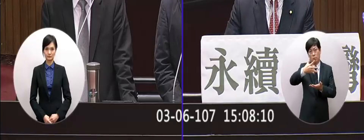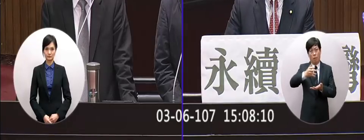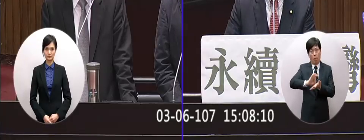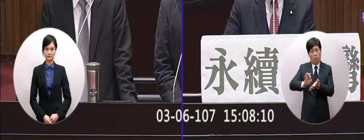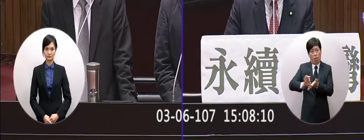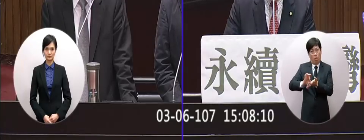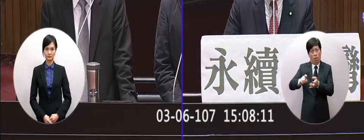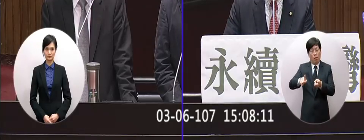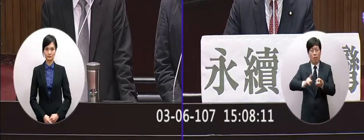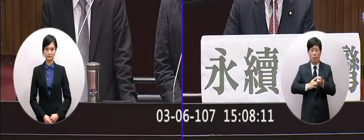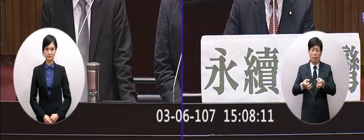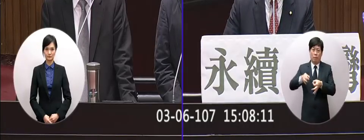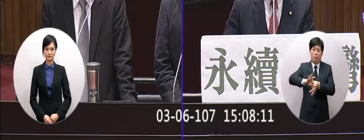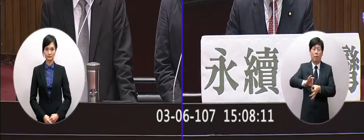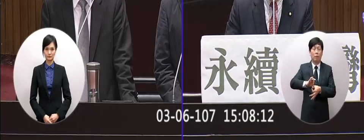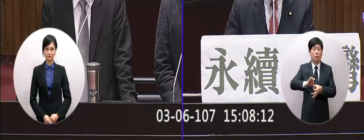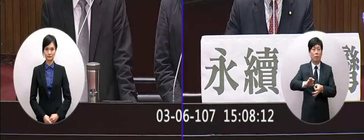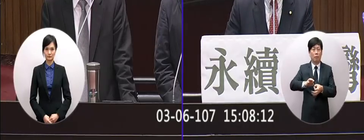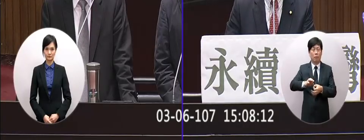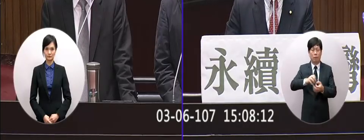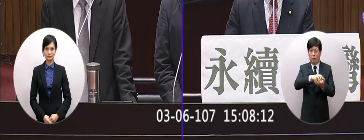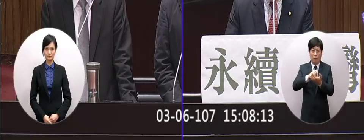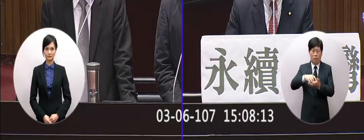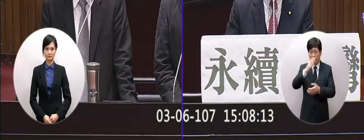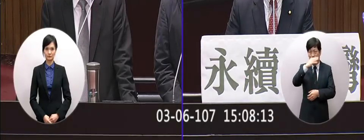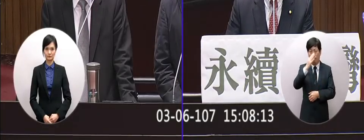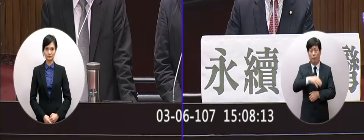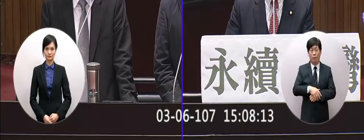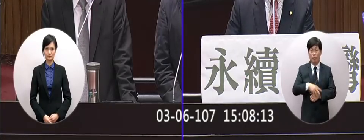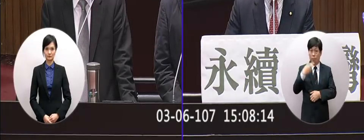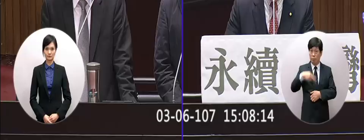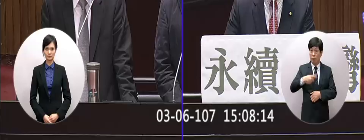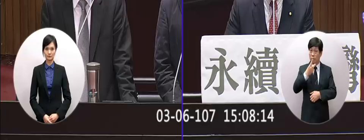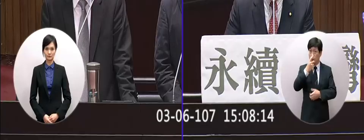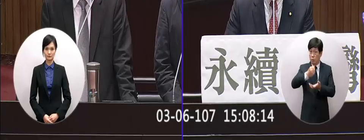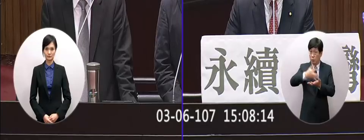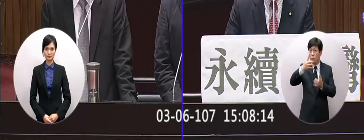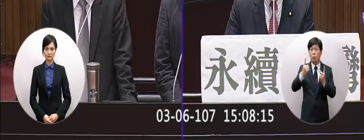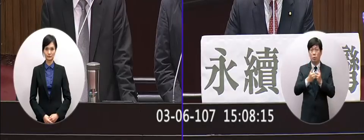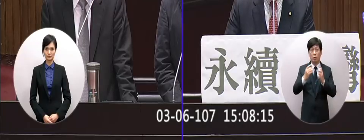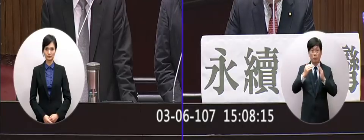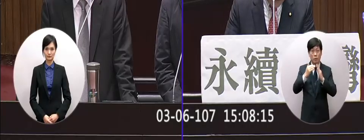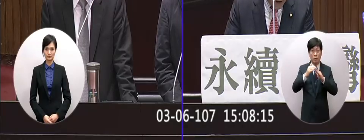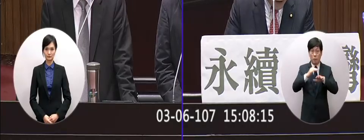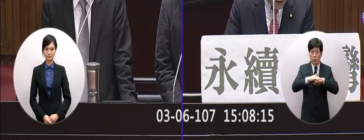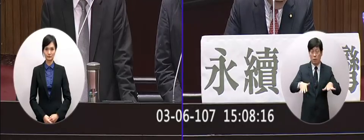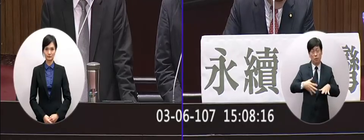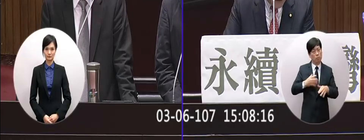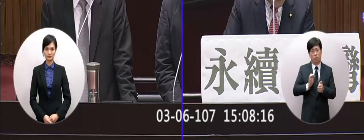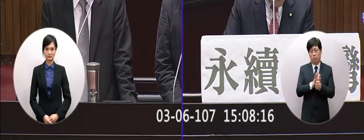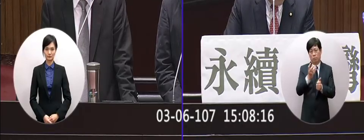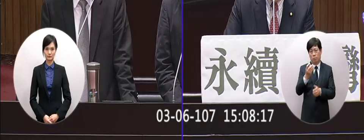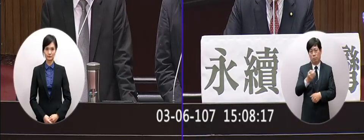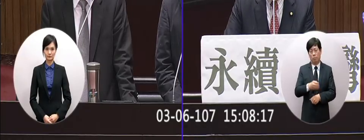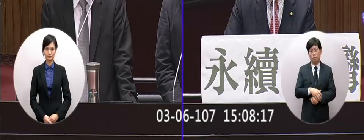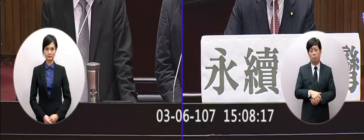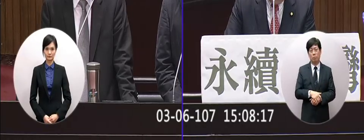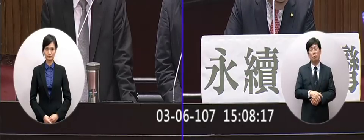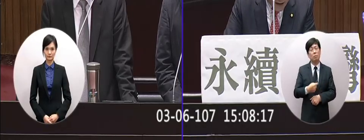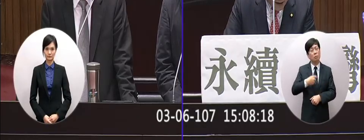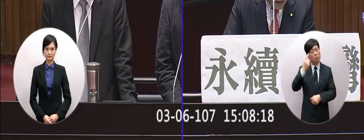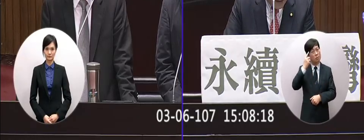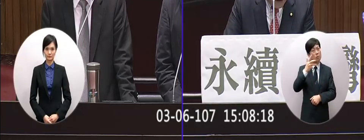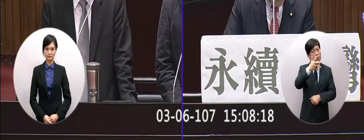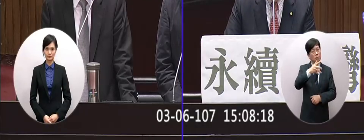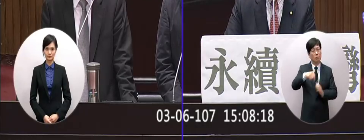额的成本、高额的费用，而这个立建筑对房屋的安全，它是没有帮助的。所以我要